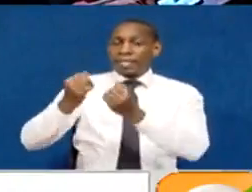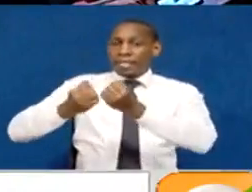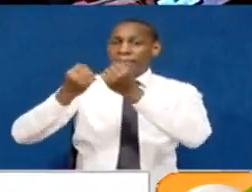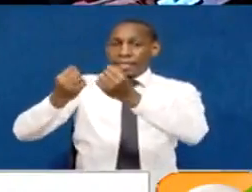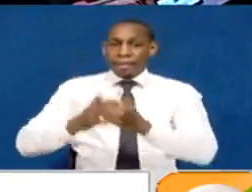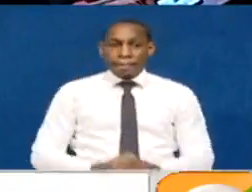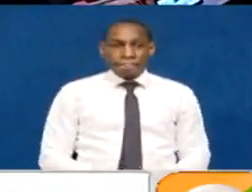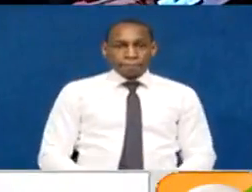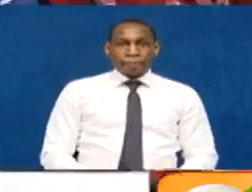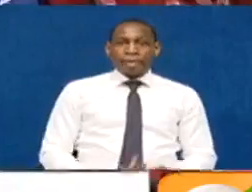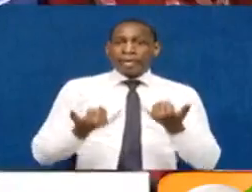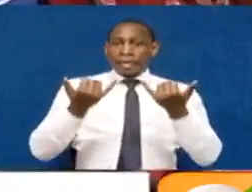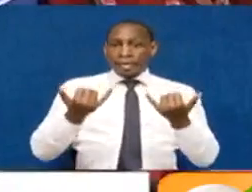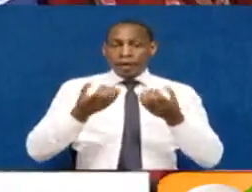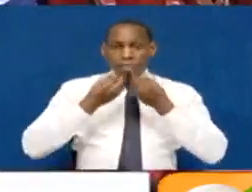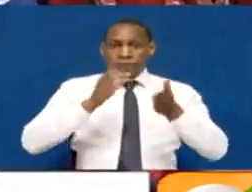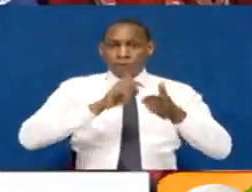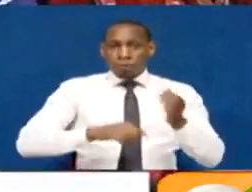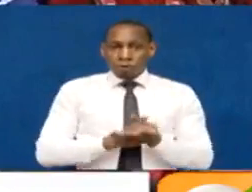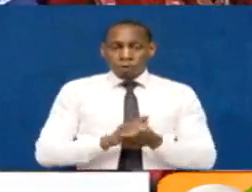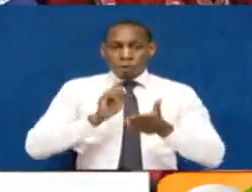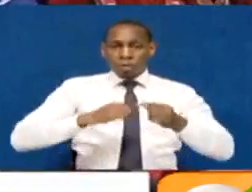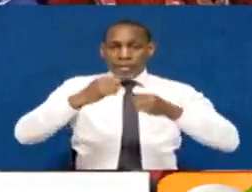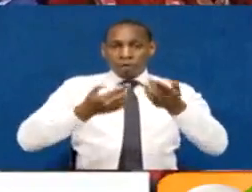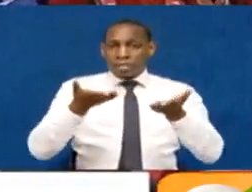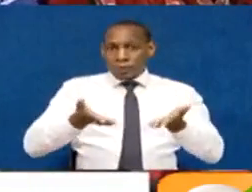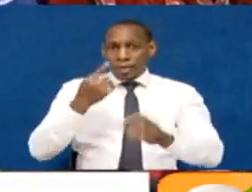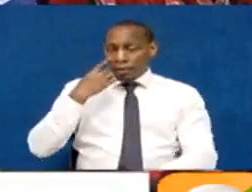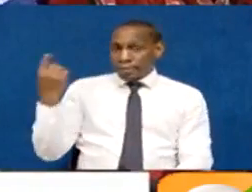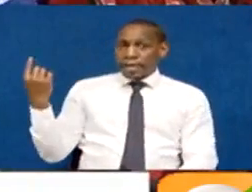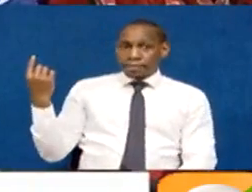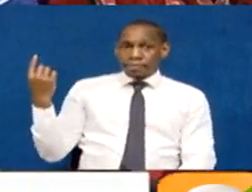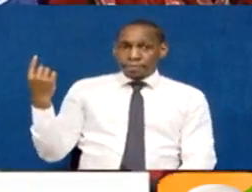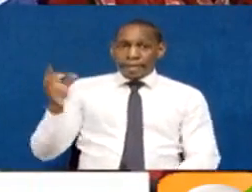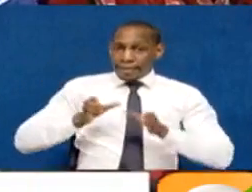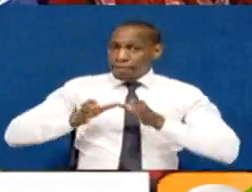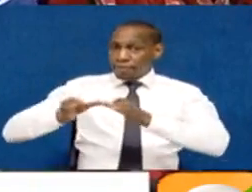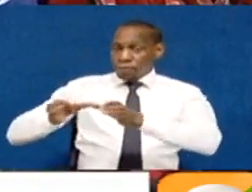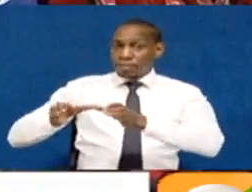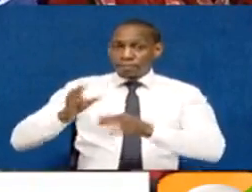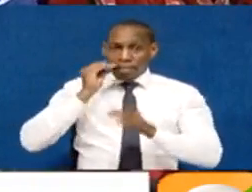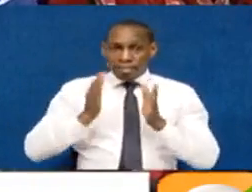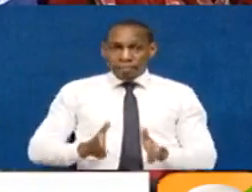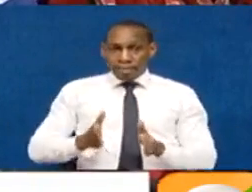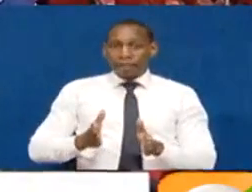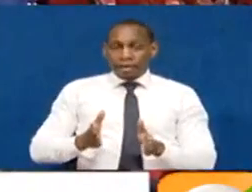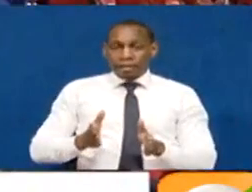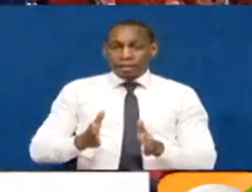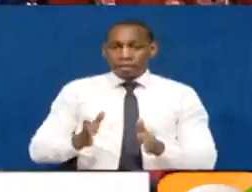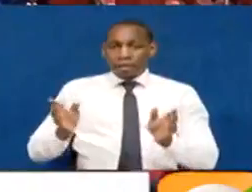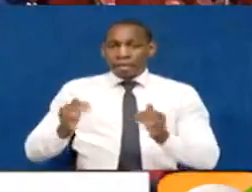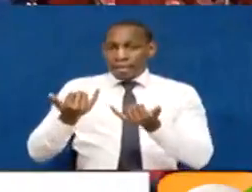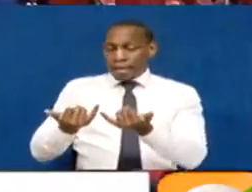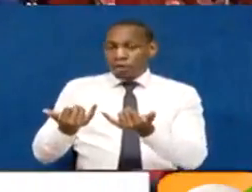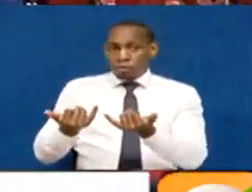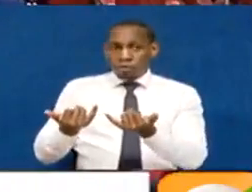ulionao. Na mtazamaji, kukufahamisha tu yanayojiri hivi sasa ni kwamba imelazimu speaker wa muda kwa sasa